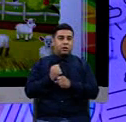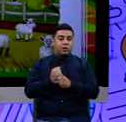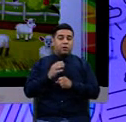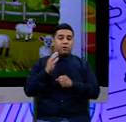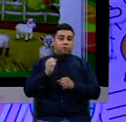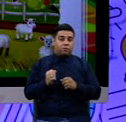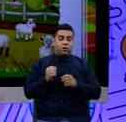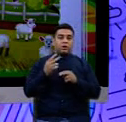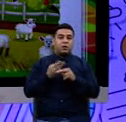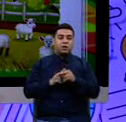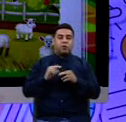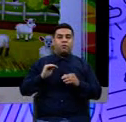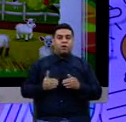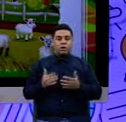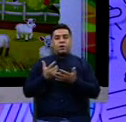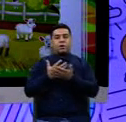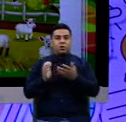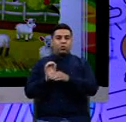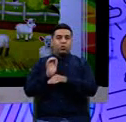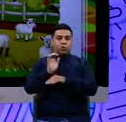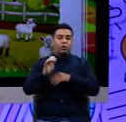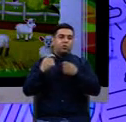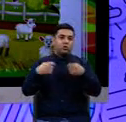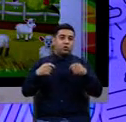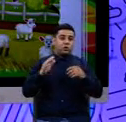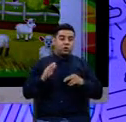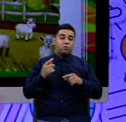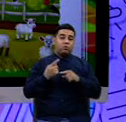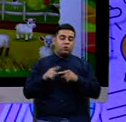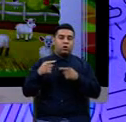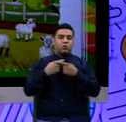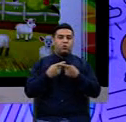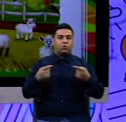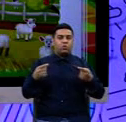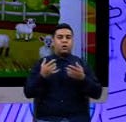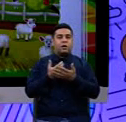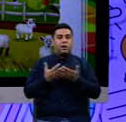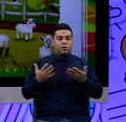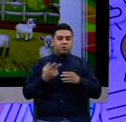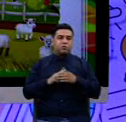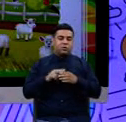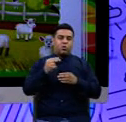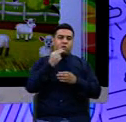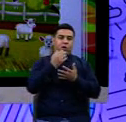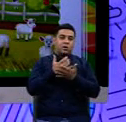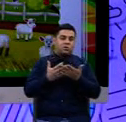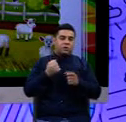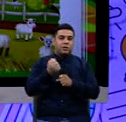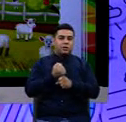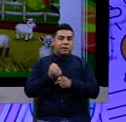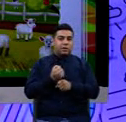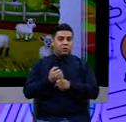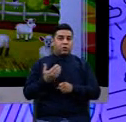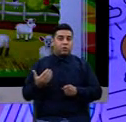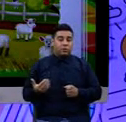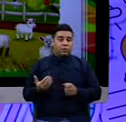va tegishli korxonalarga esa yuborishadi. Bu yerdan esa turli xil mahsulotlar, oziq-ovqatlar